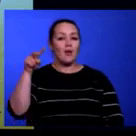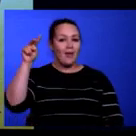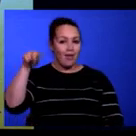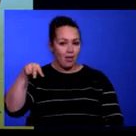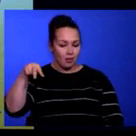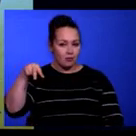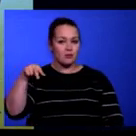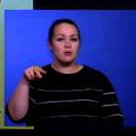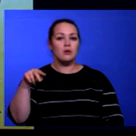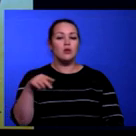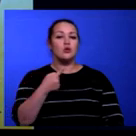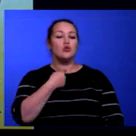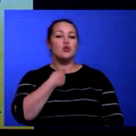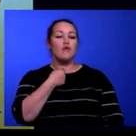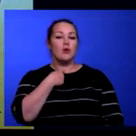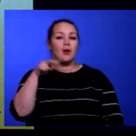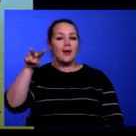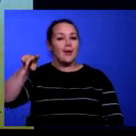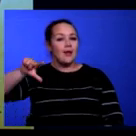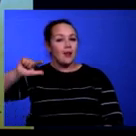обозначает звук или